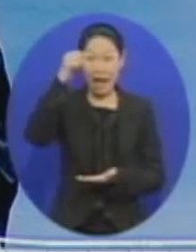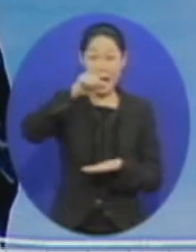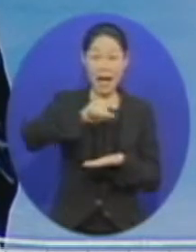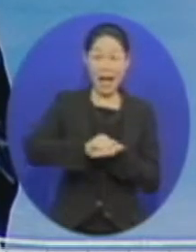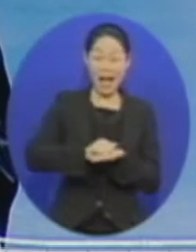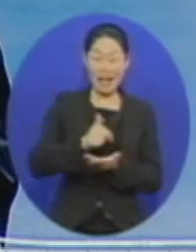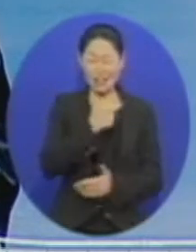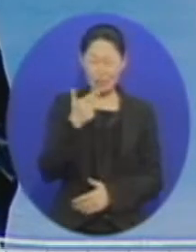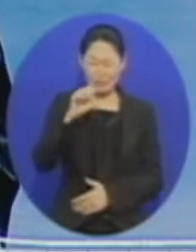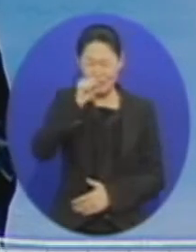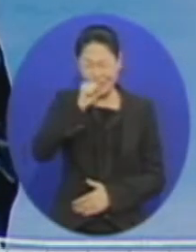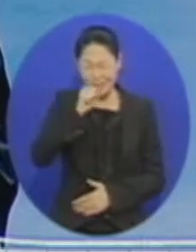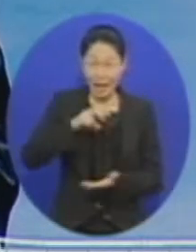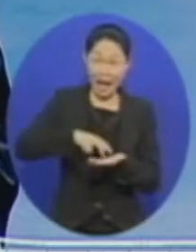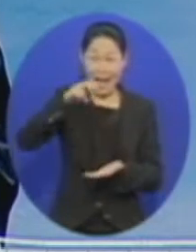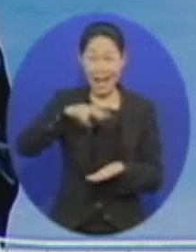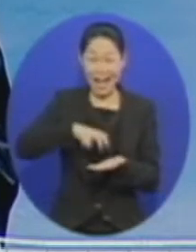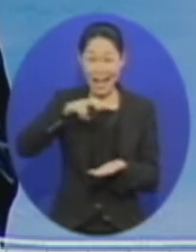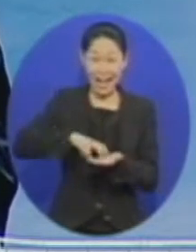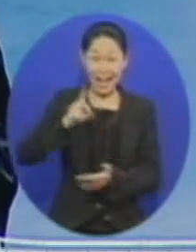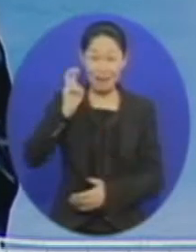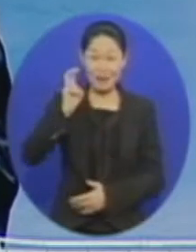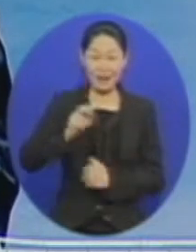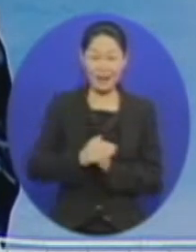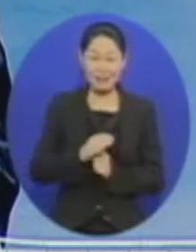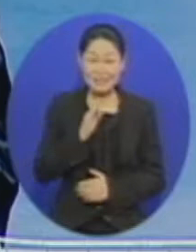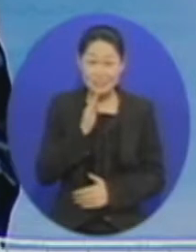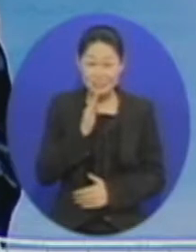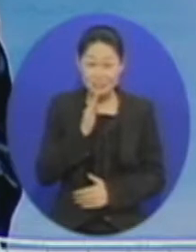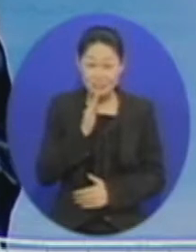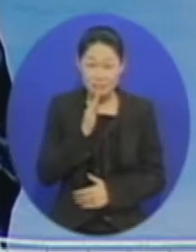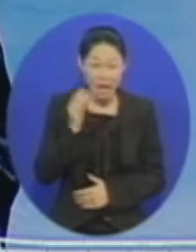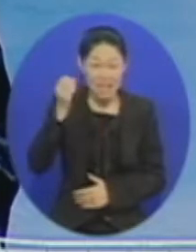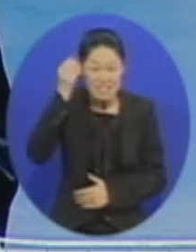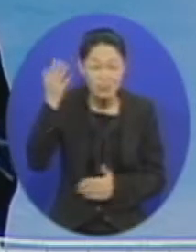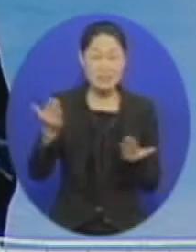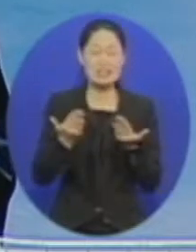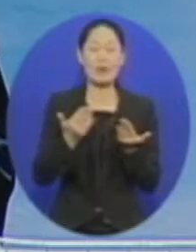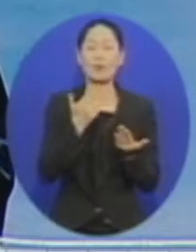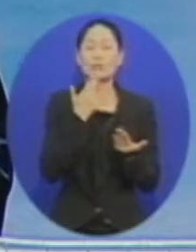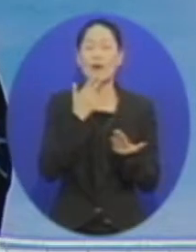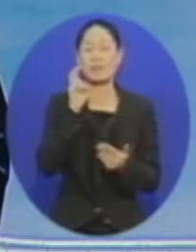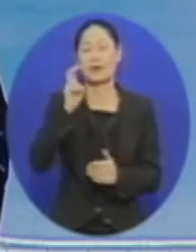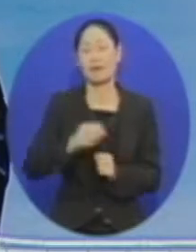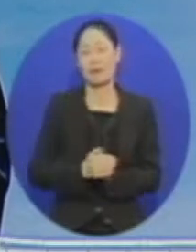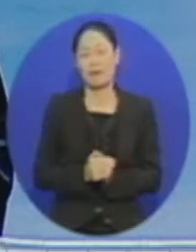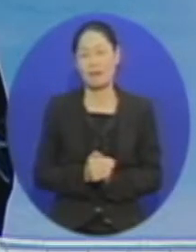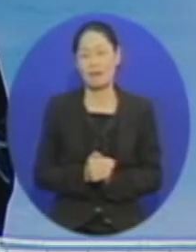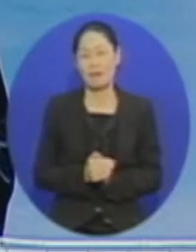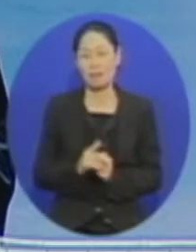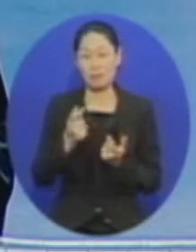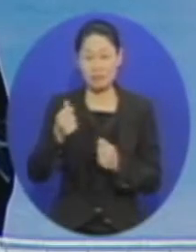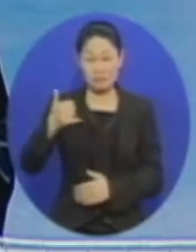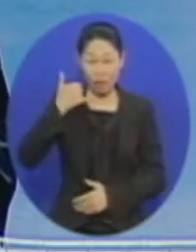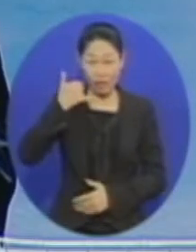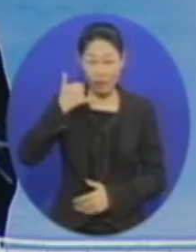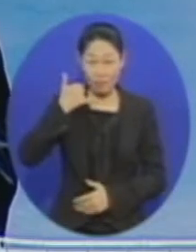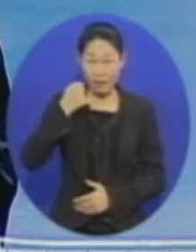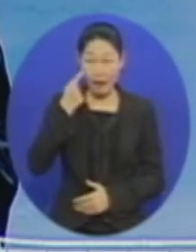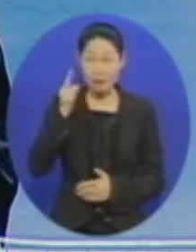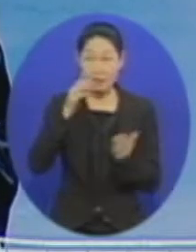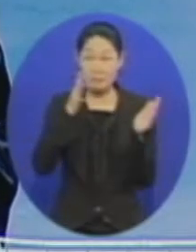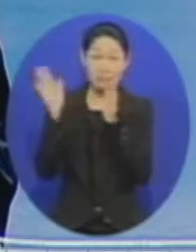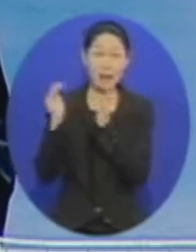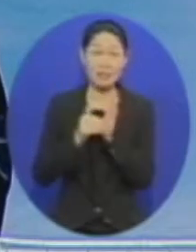너무 좋아서 뭐 펄쩍펄쩍 뜰겁니다 그저 잊어 버리는 일 없을 거에요 그런 전화 받은 지 한 달이 벌써